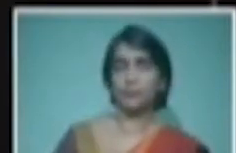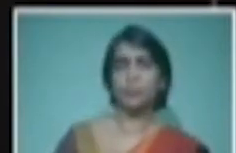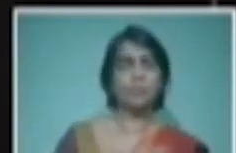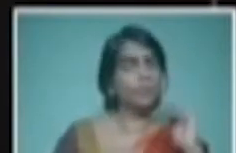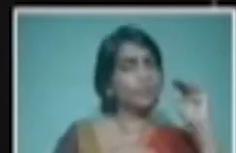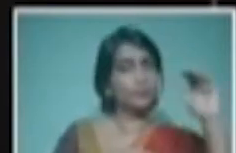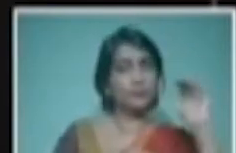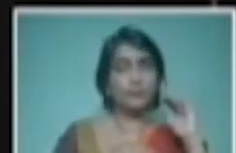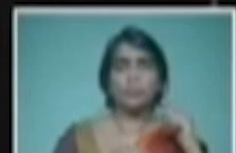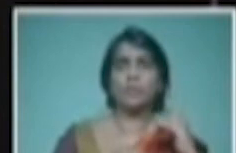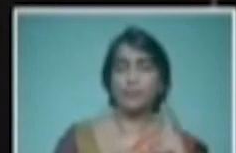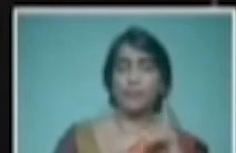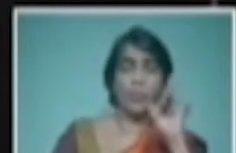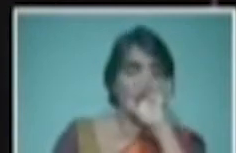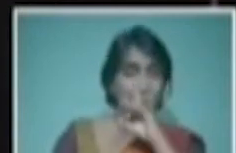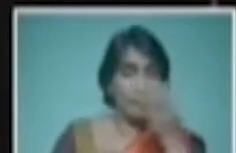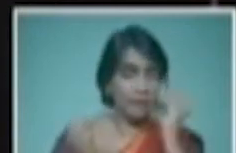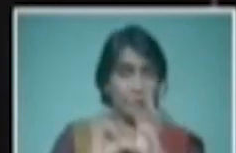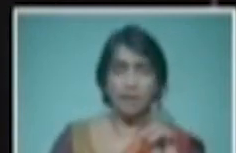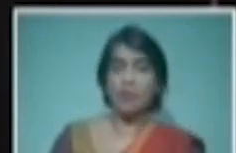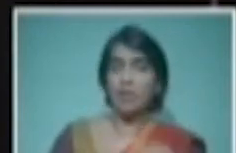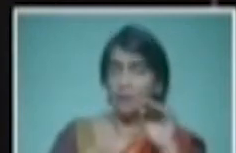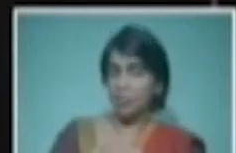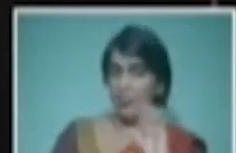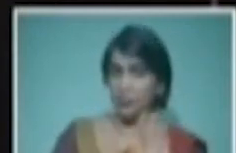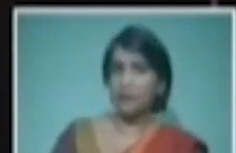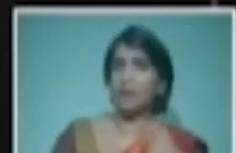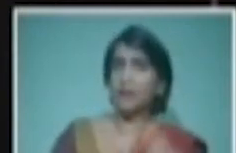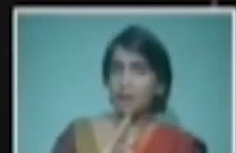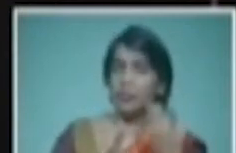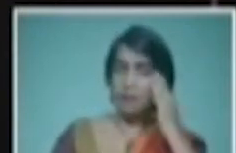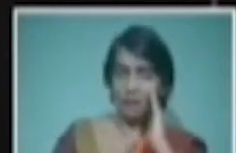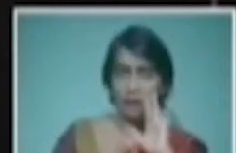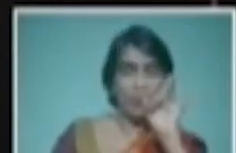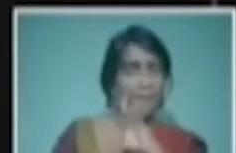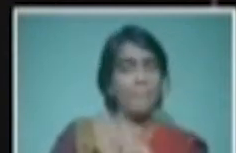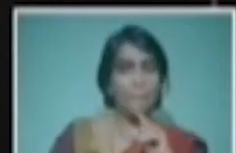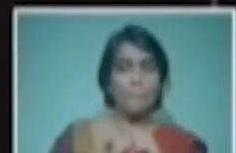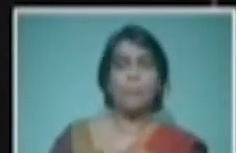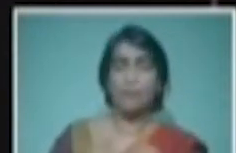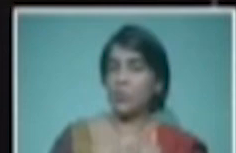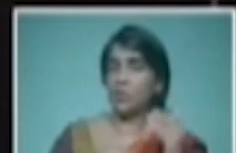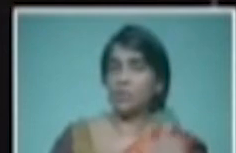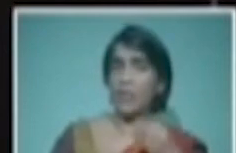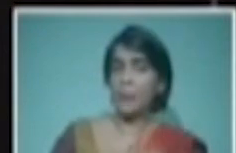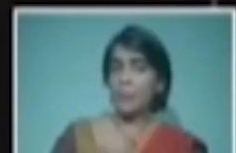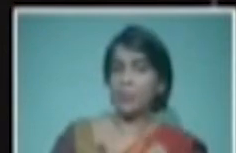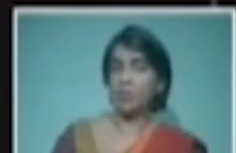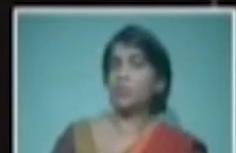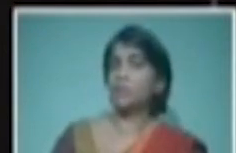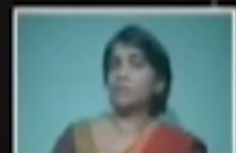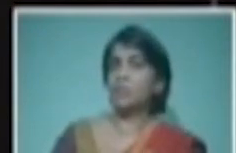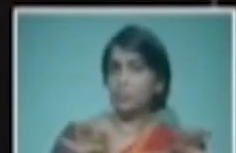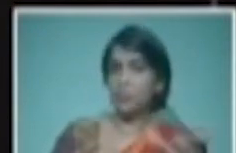ආනයනයේ කෘතිම වර්ණ වෙනුවට දැනට හඳුනාගෙන ඇති දේශීය ස්වභාවික වර්ණ ඉදිරියේදී වාණිජ මට්ටමින් ප්‍රචලිත